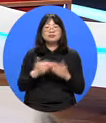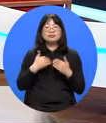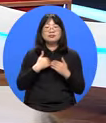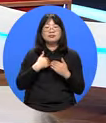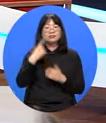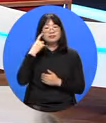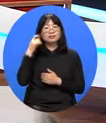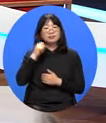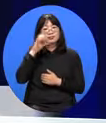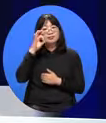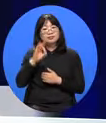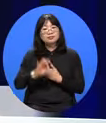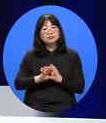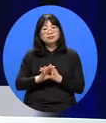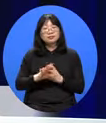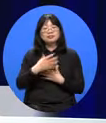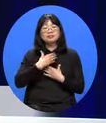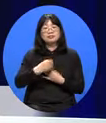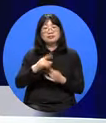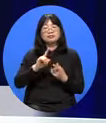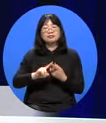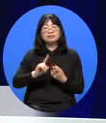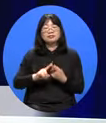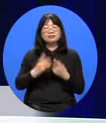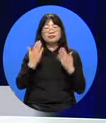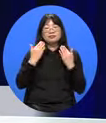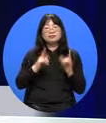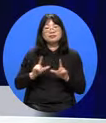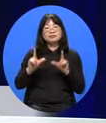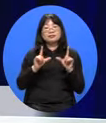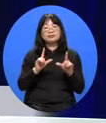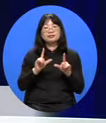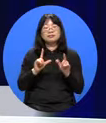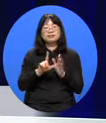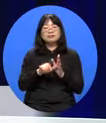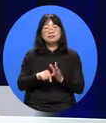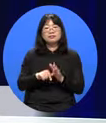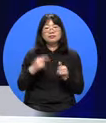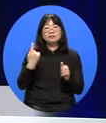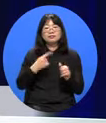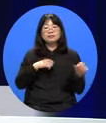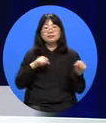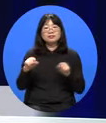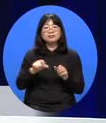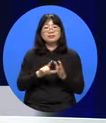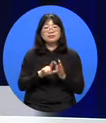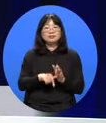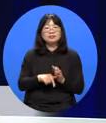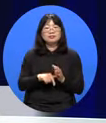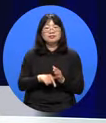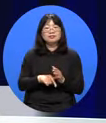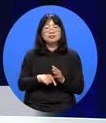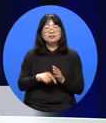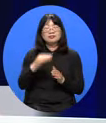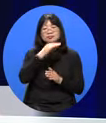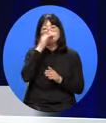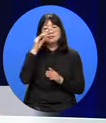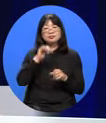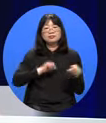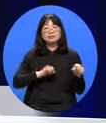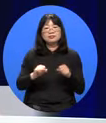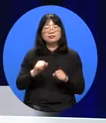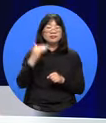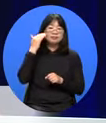제가 생각하기에는 그 안전이라는 것은 학교 생활을 하는 데 있어서 교육 활동을 하는 데 있어서 정상적인